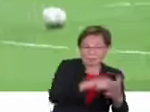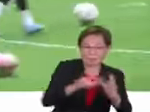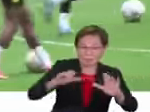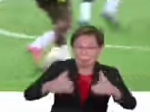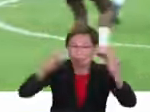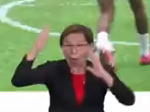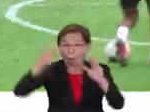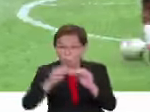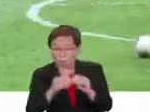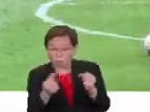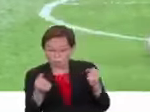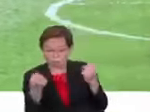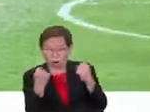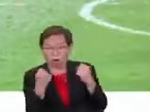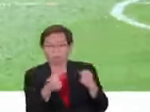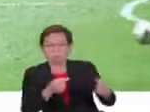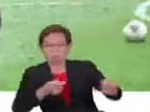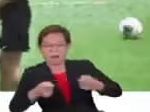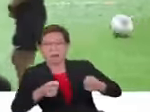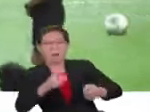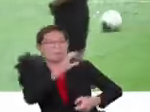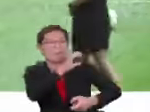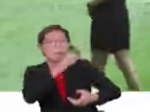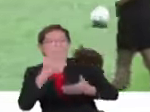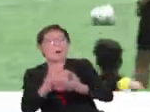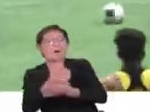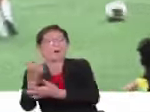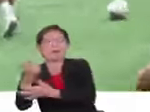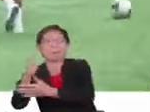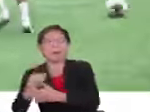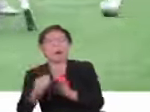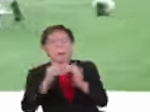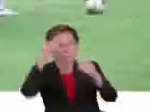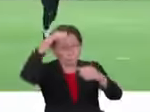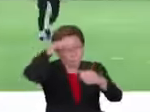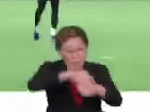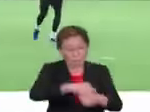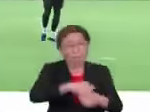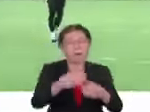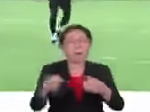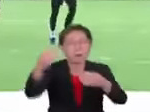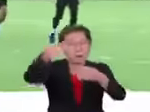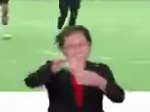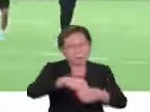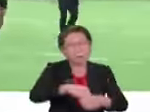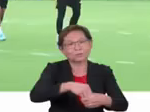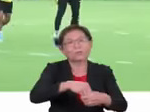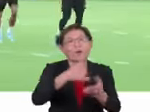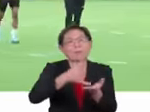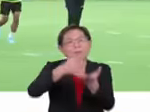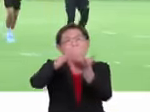lebih mantap di bawah kendalian Kim Panggun apabila layak ke Piala Asia 2023 secara merit.